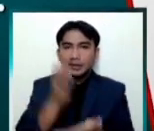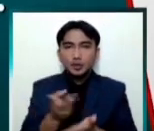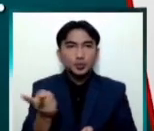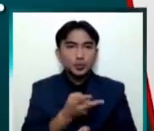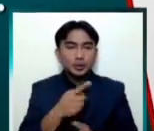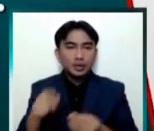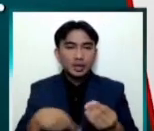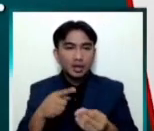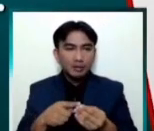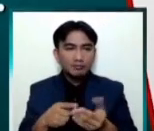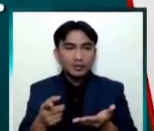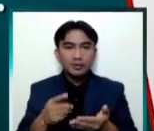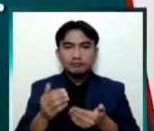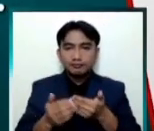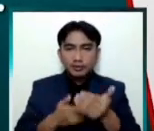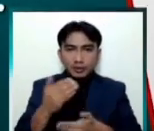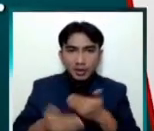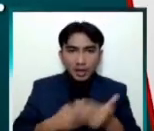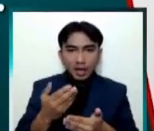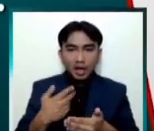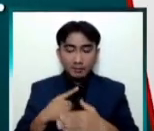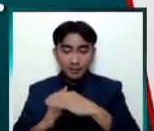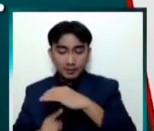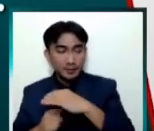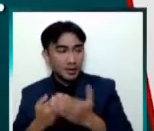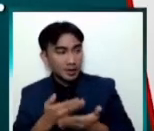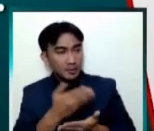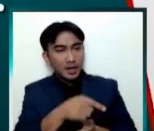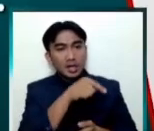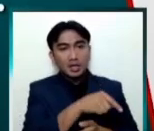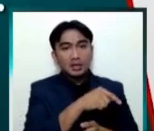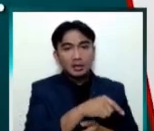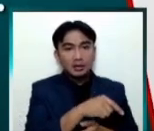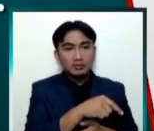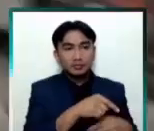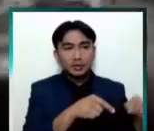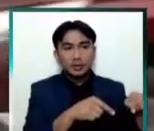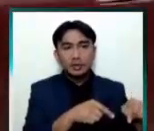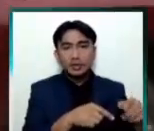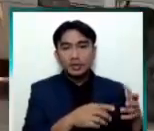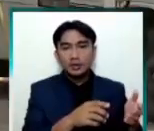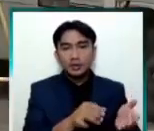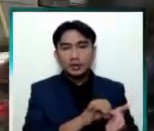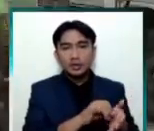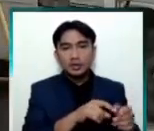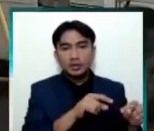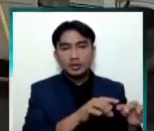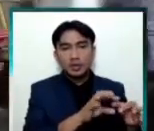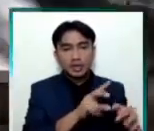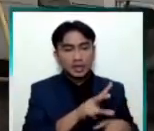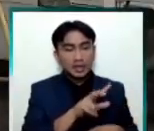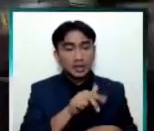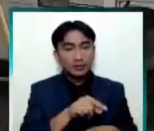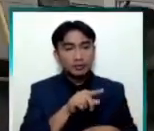agreement kaugnay sa pagbili ng ABS-CBN sa 34.99% na equity interest sa TV5. Terminated na rin ang convertible